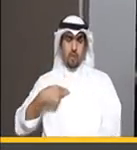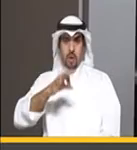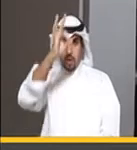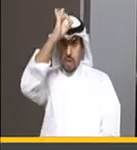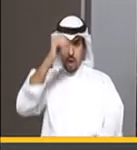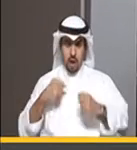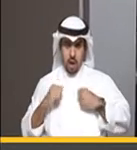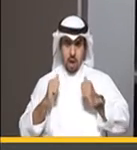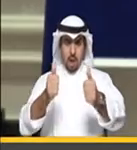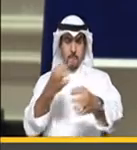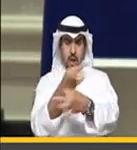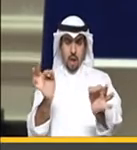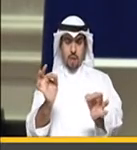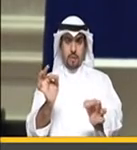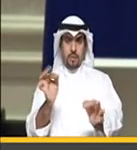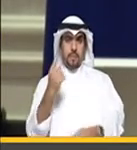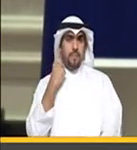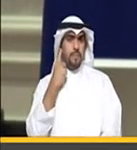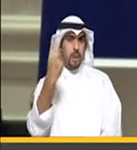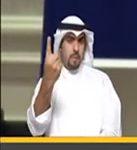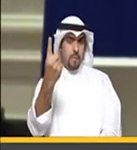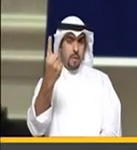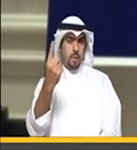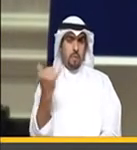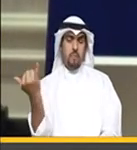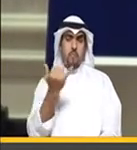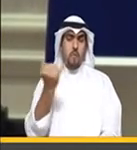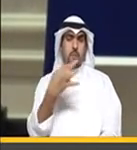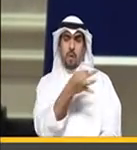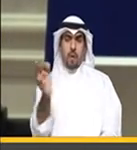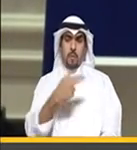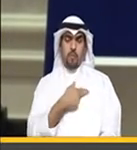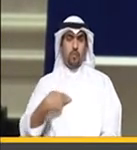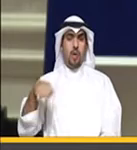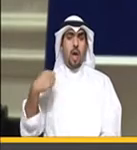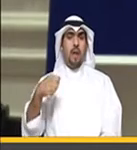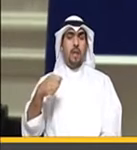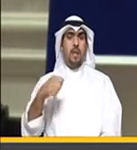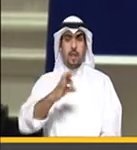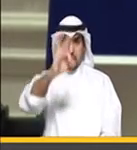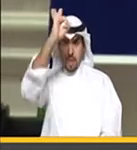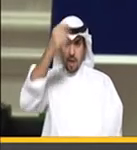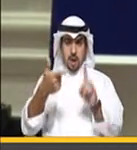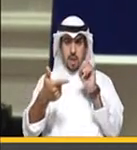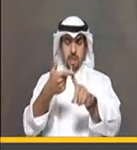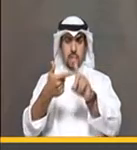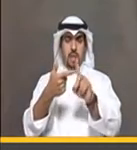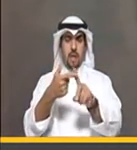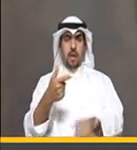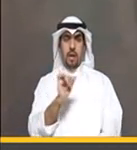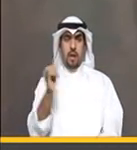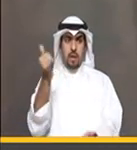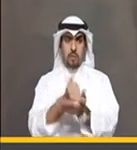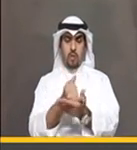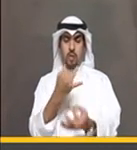إنجازها. ثم استمع معاليه إلى إيجاز من وكيل وزارة الداخلية المساعد لشؤون